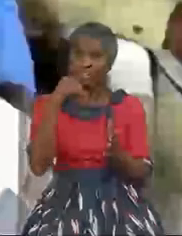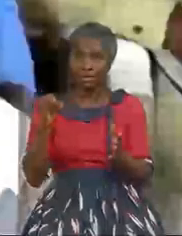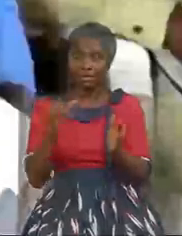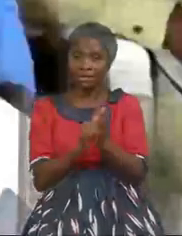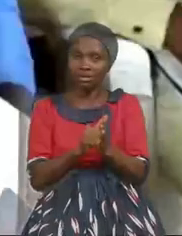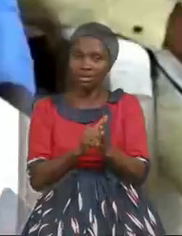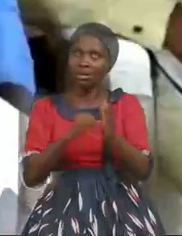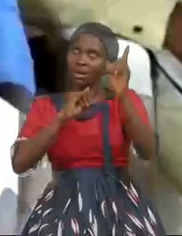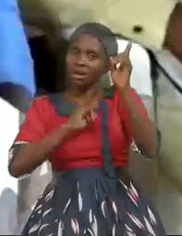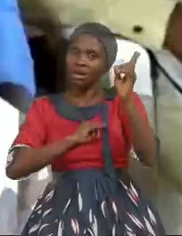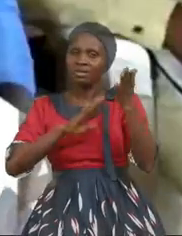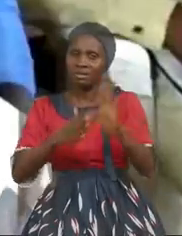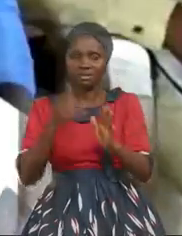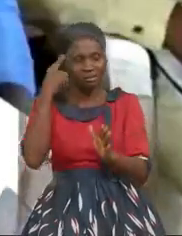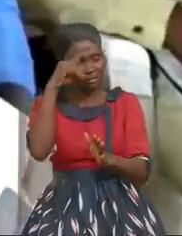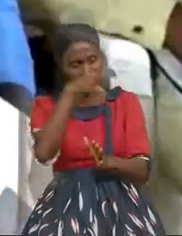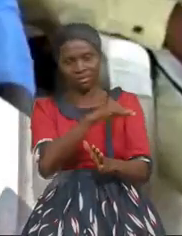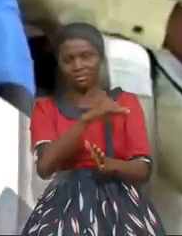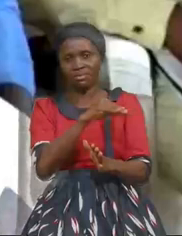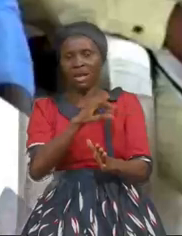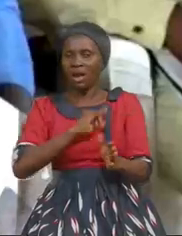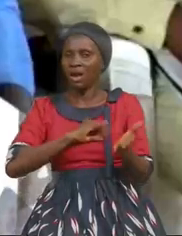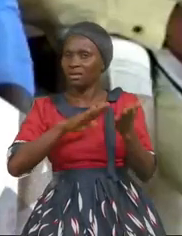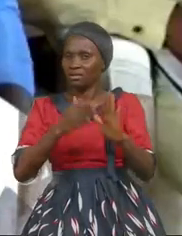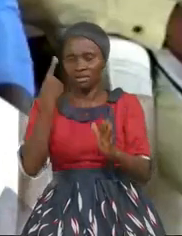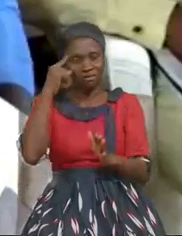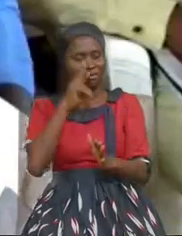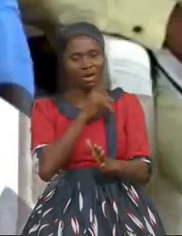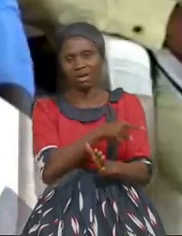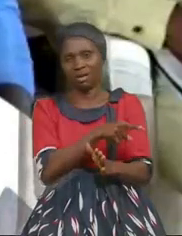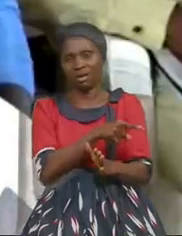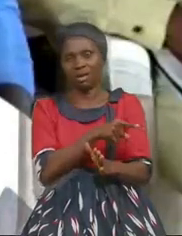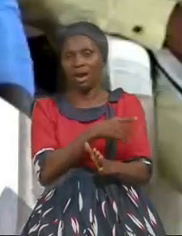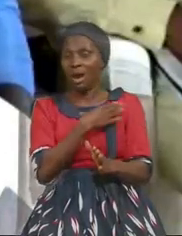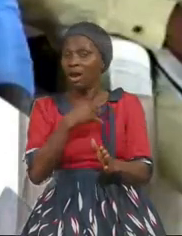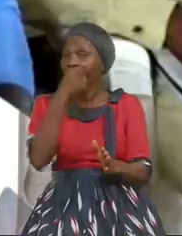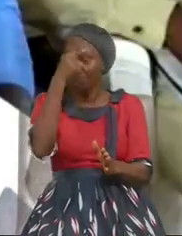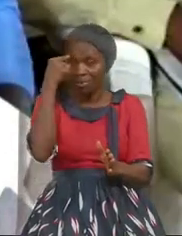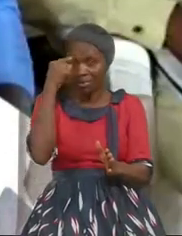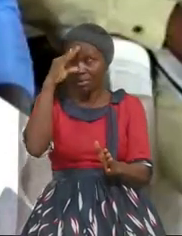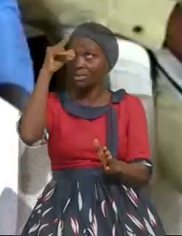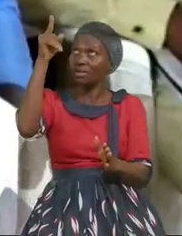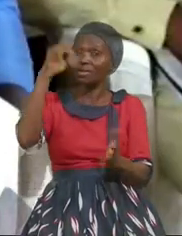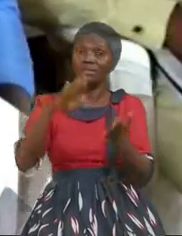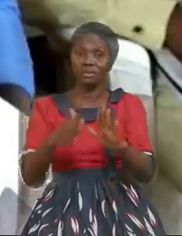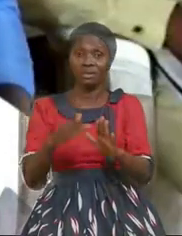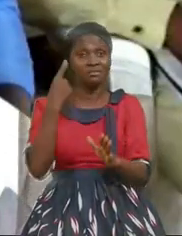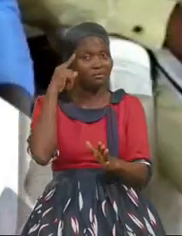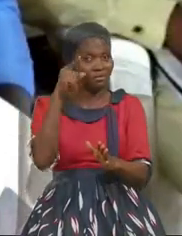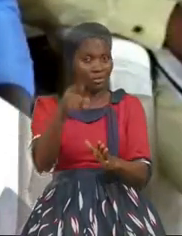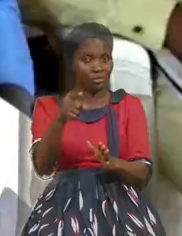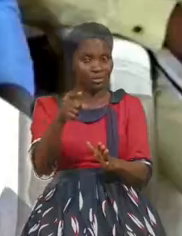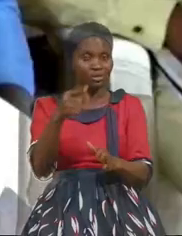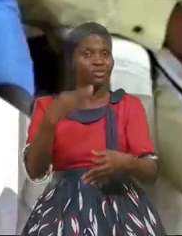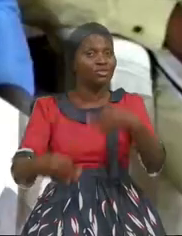lui. Je suis mort pour elle. Et parce qu'il est mort pour toi, le